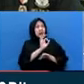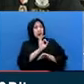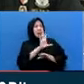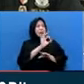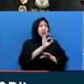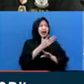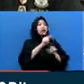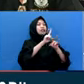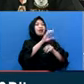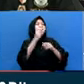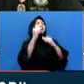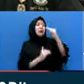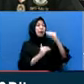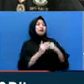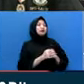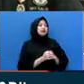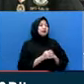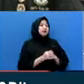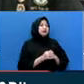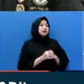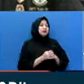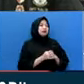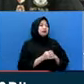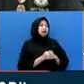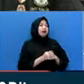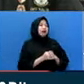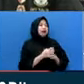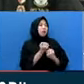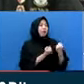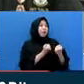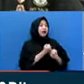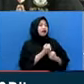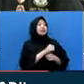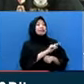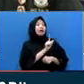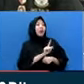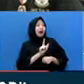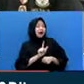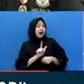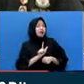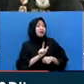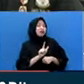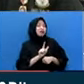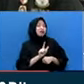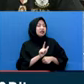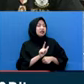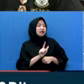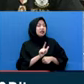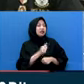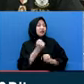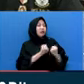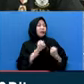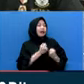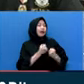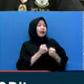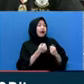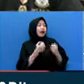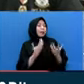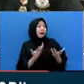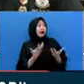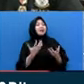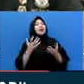tidak mobil-mobil yang umum pada saat ini yang dibutuhkan ya Saya justru di mobil-mobil yang angkutan